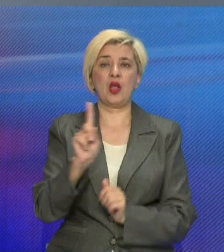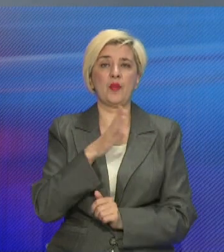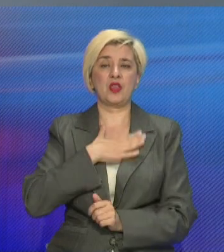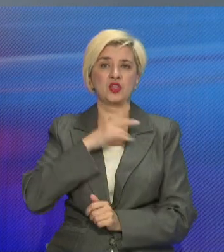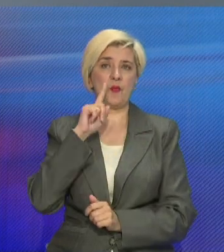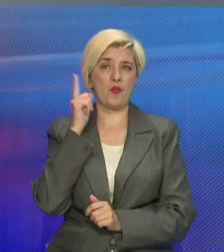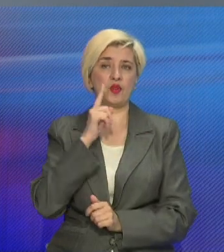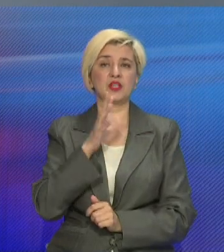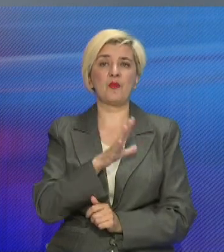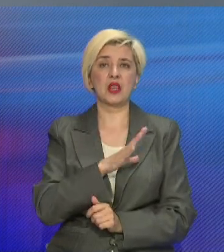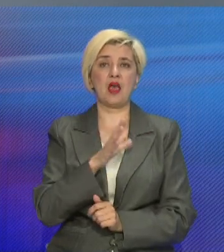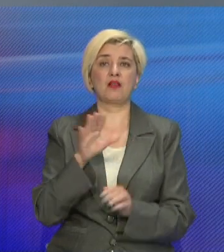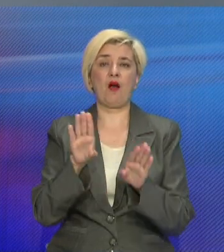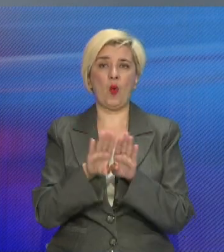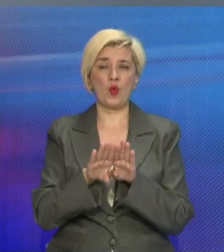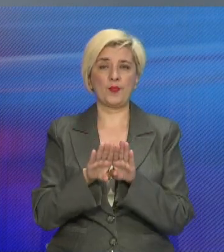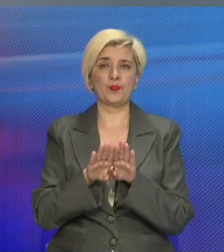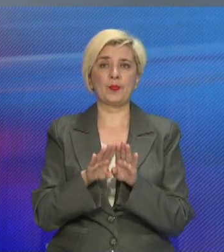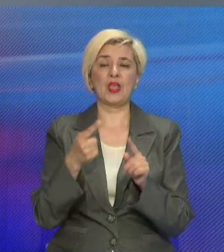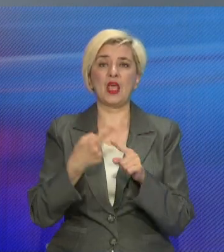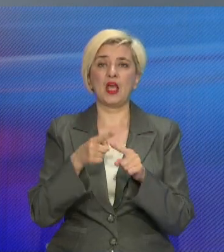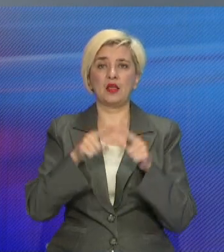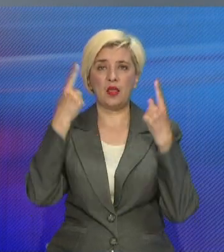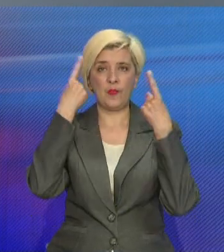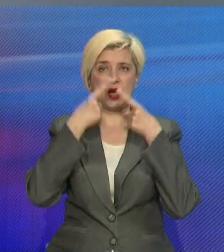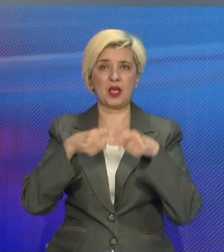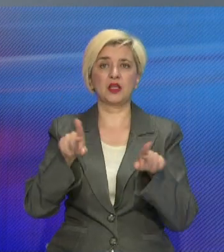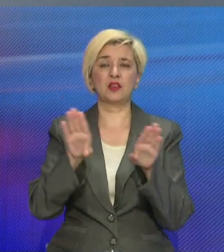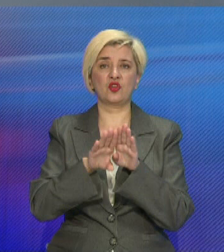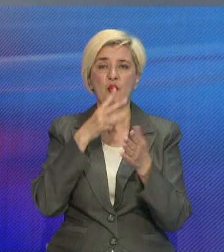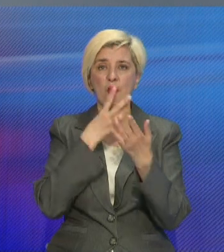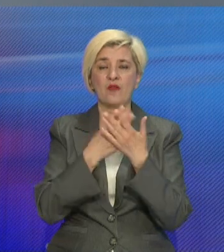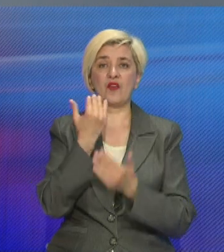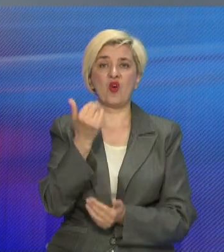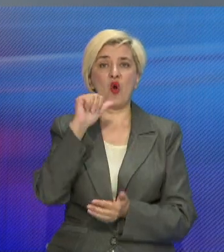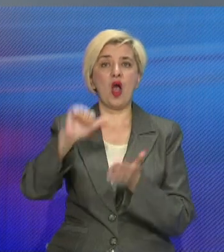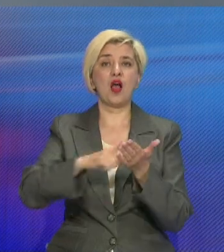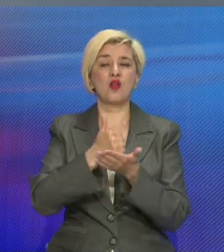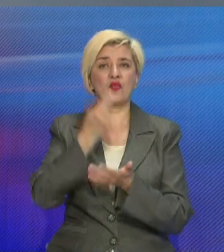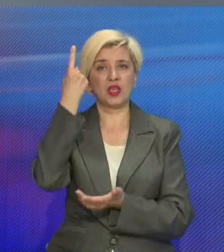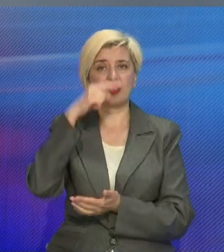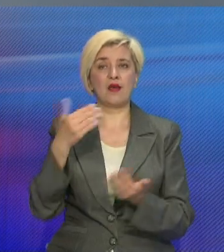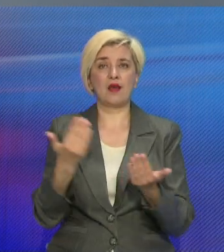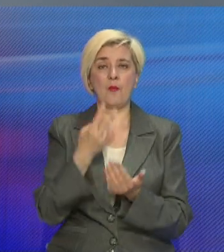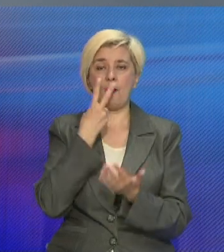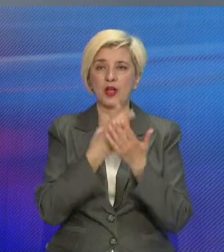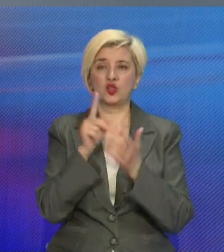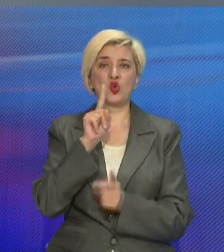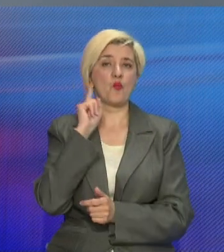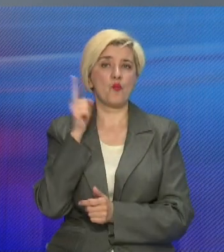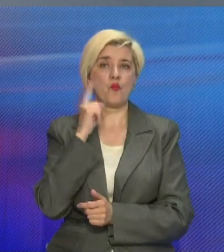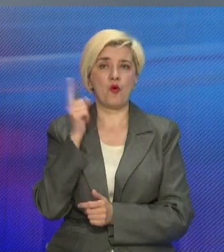была такой. И этот проект так само показывает, вот его главная идея какая. Показать, что наша молодь, она под